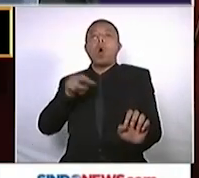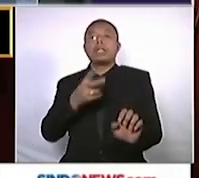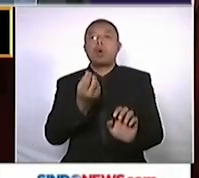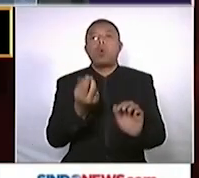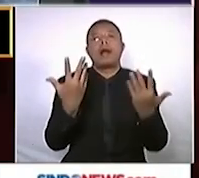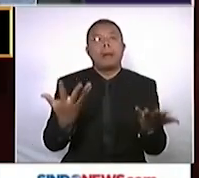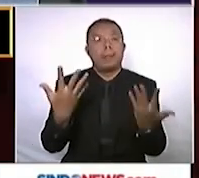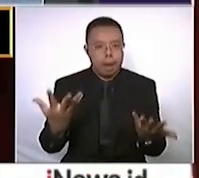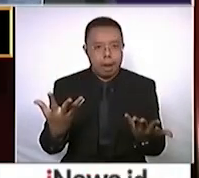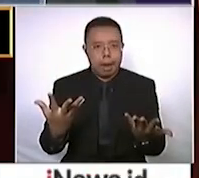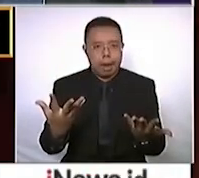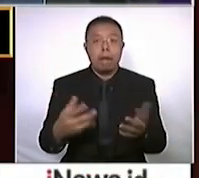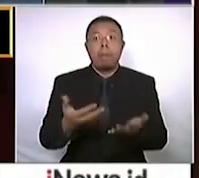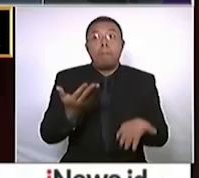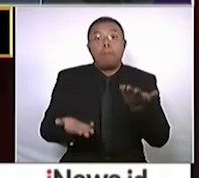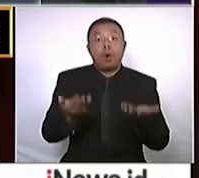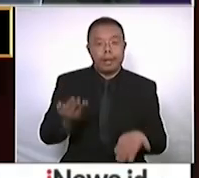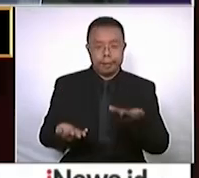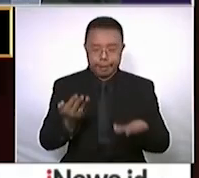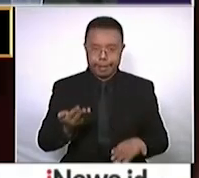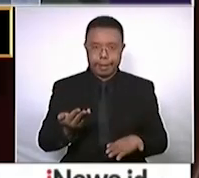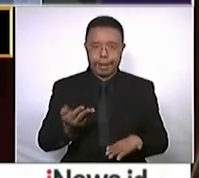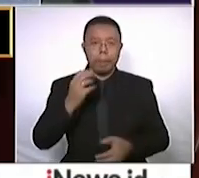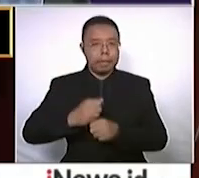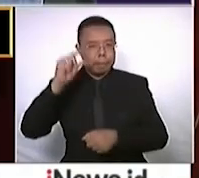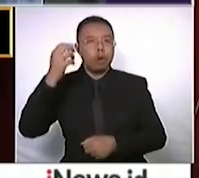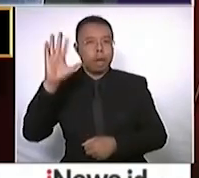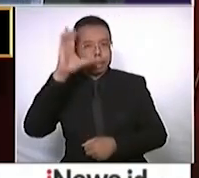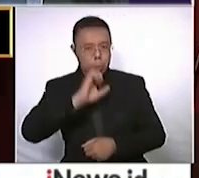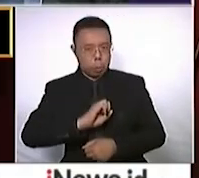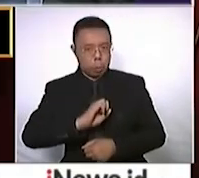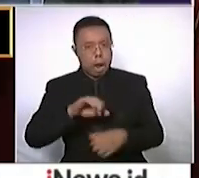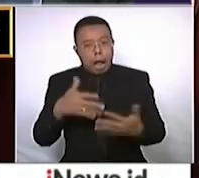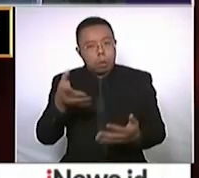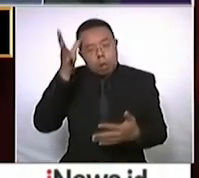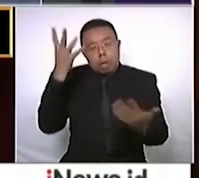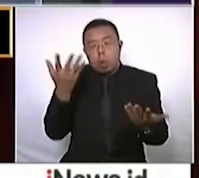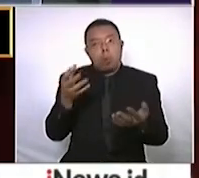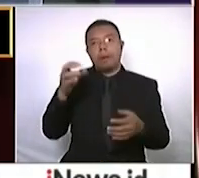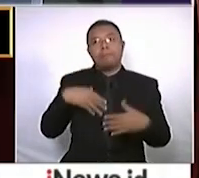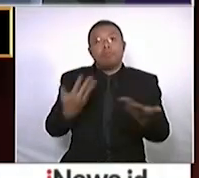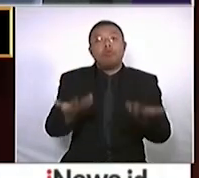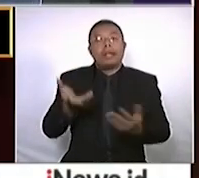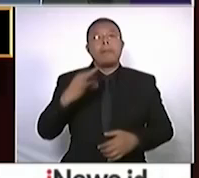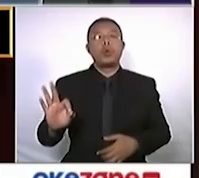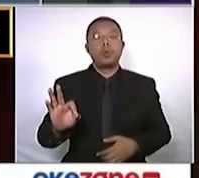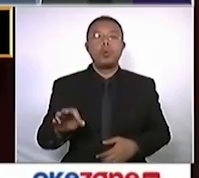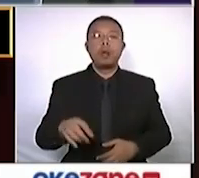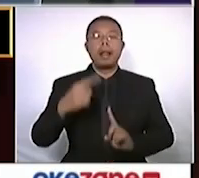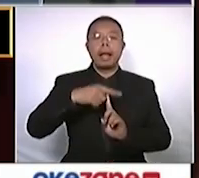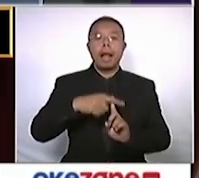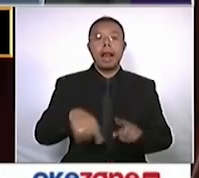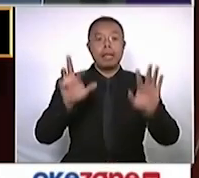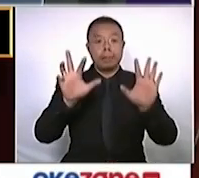pengawasan keuangan. Barangkali Mas Gibran sudah tahu atau belum tahu juga karena ini baru.